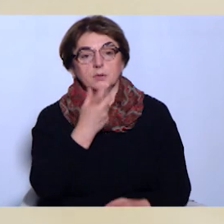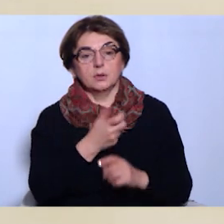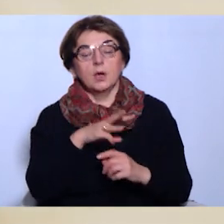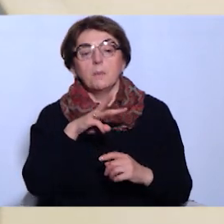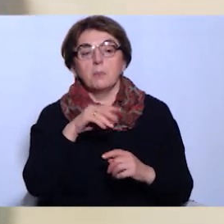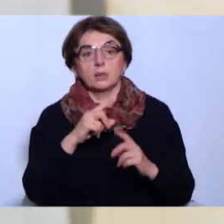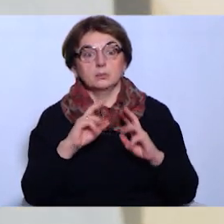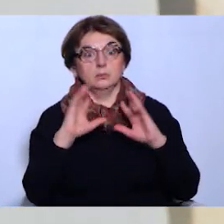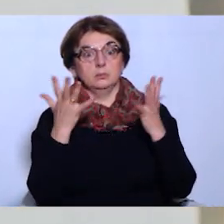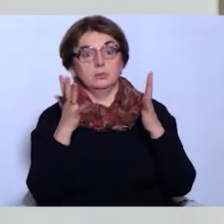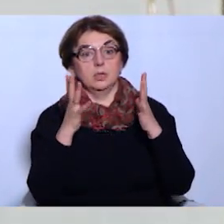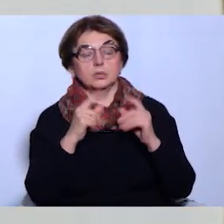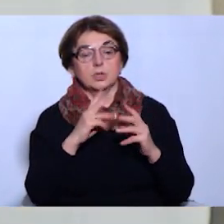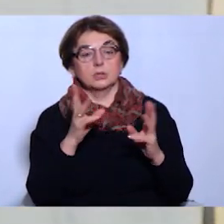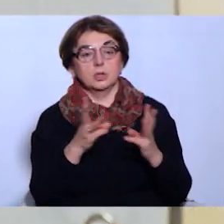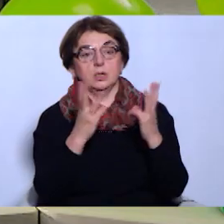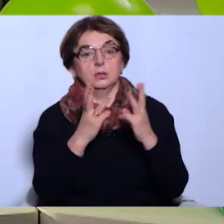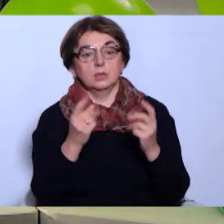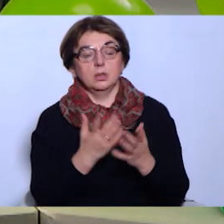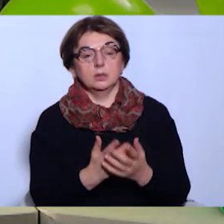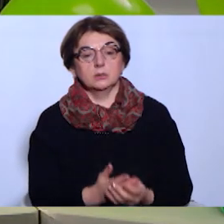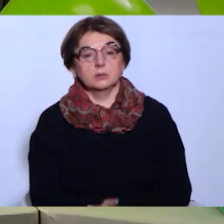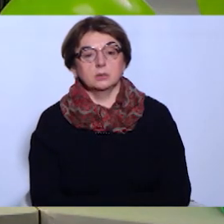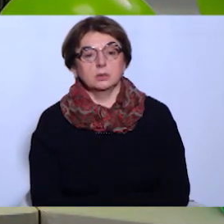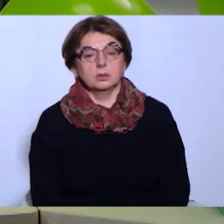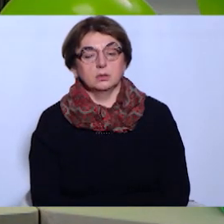Როგორც ხედავთ, მაგნიუმი იწვის კაშკაშა ალით.